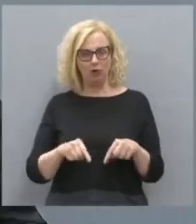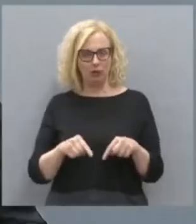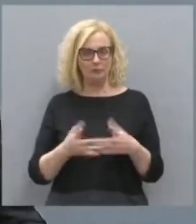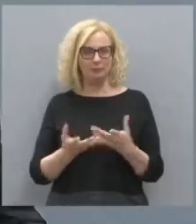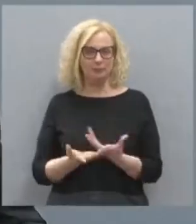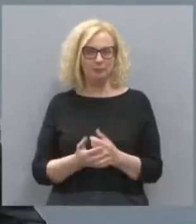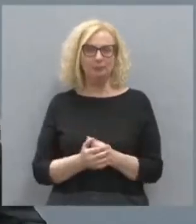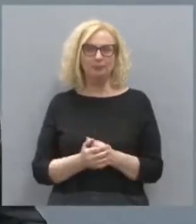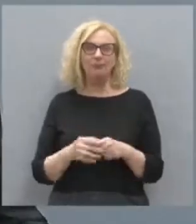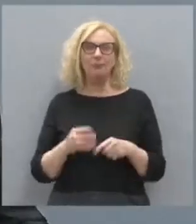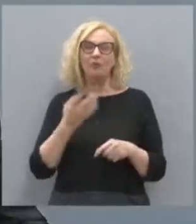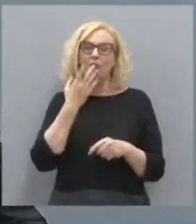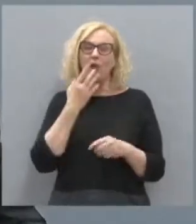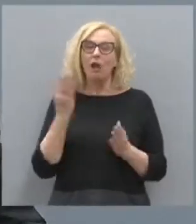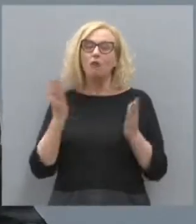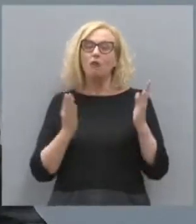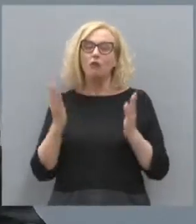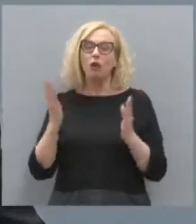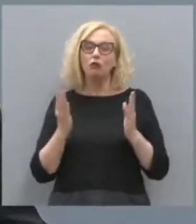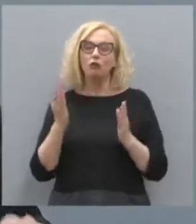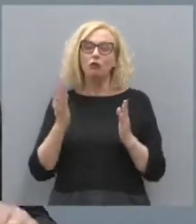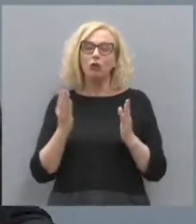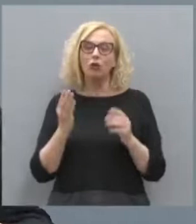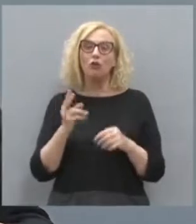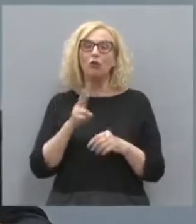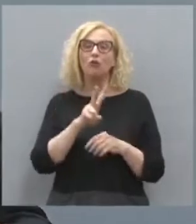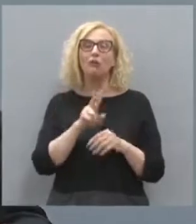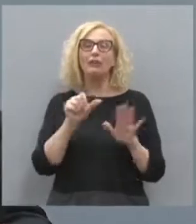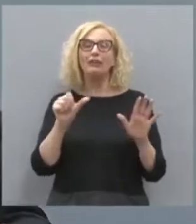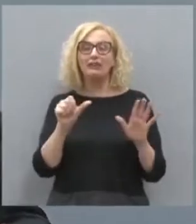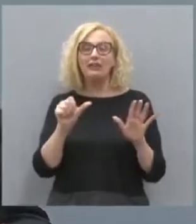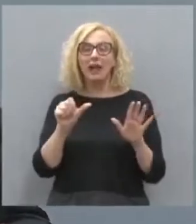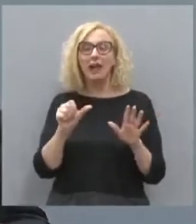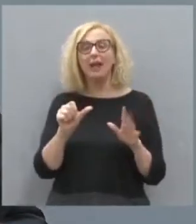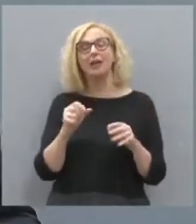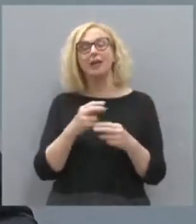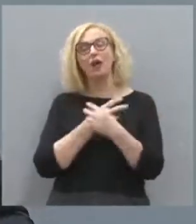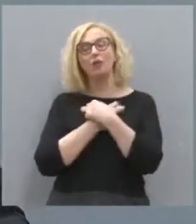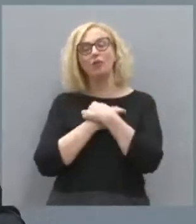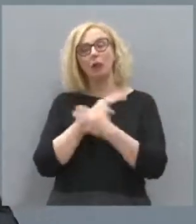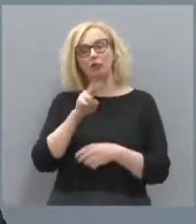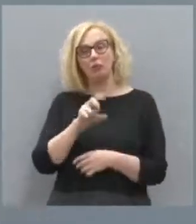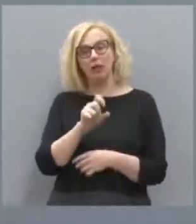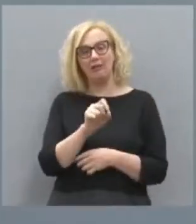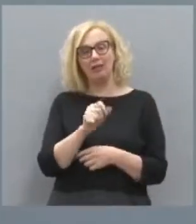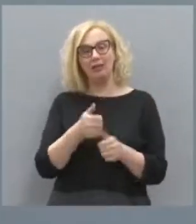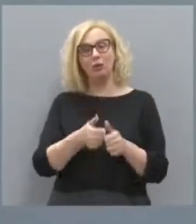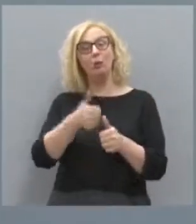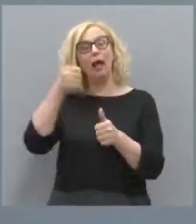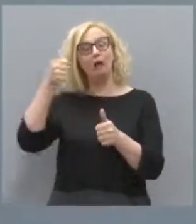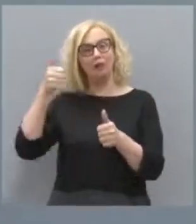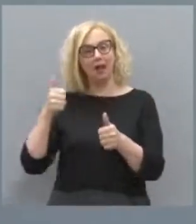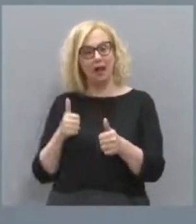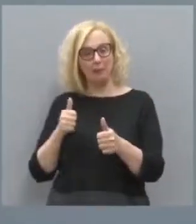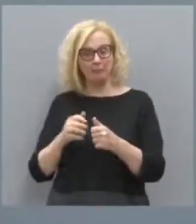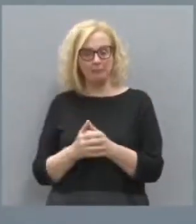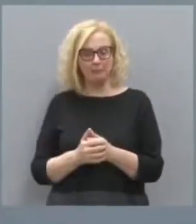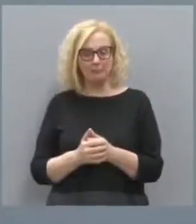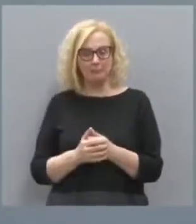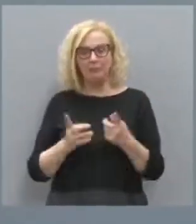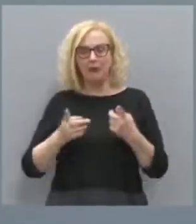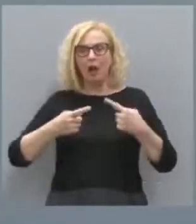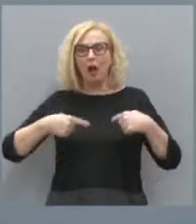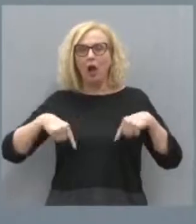vogliamo confrontarli con i dati del 26 novembre del 2020 c'è un anno fa quando eravamo